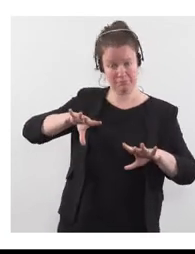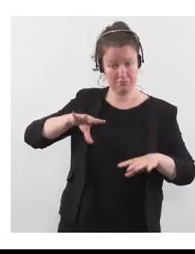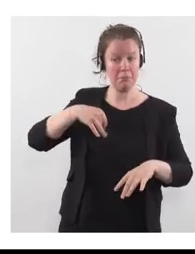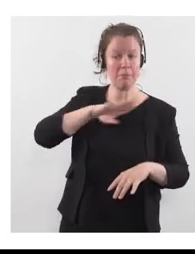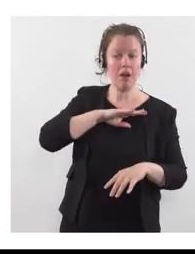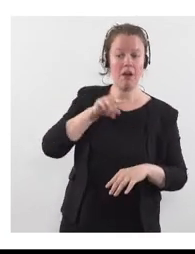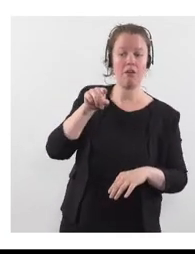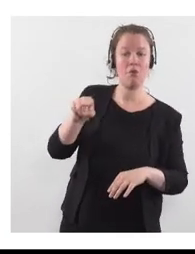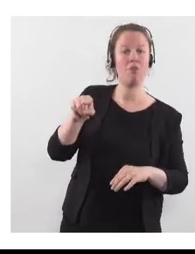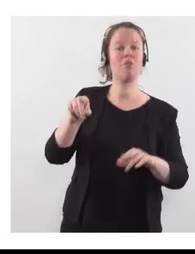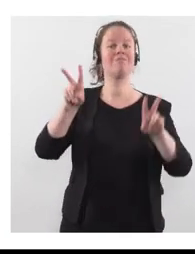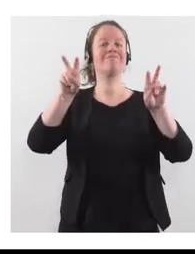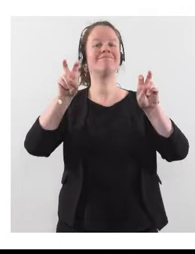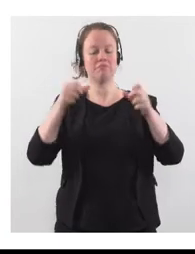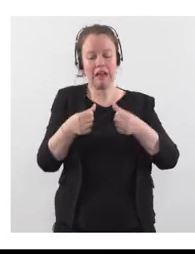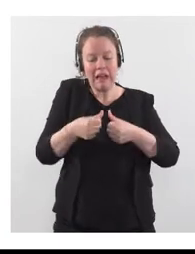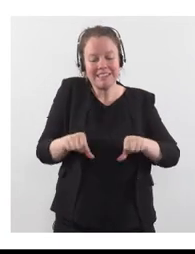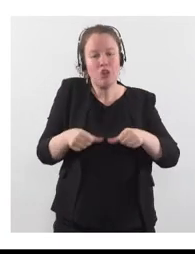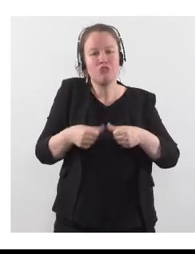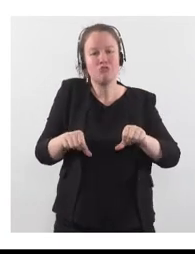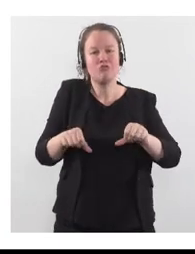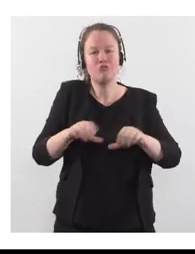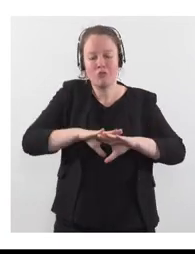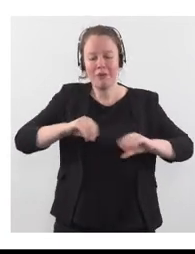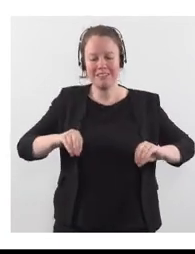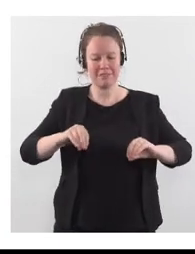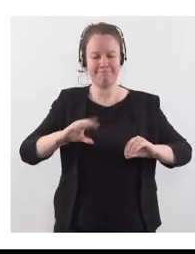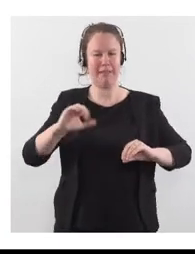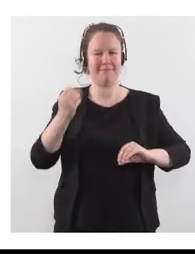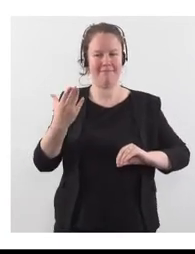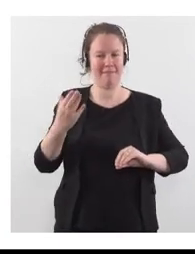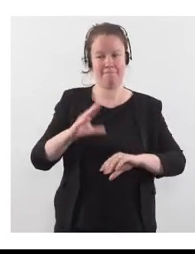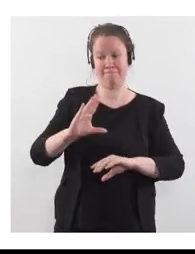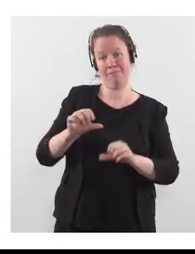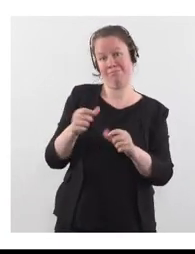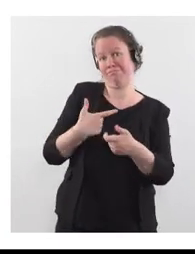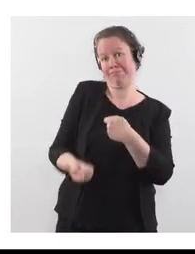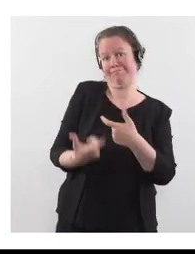pas la forme de résidence souhaitée. Ils veulent que les demandeurs d'asile